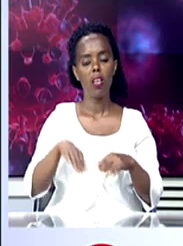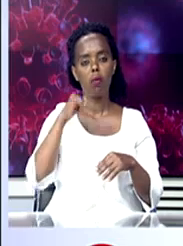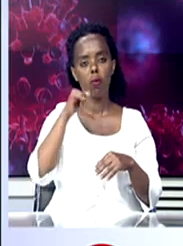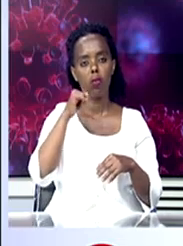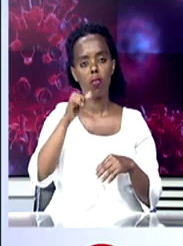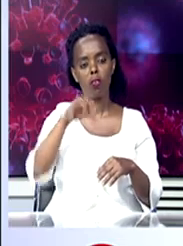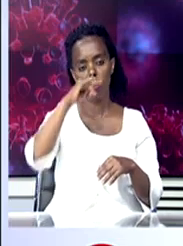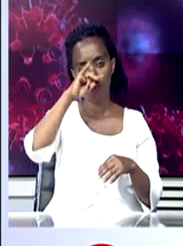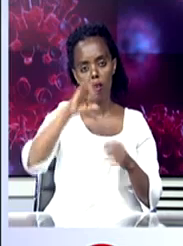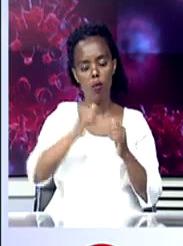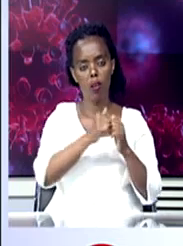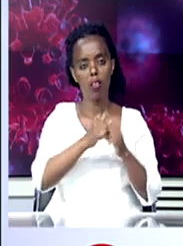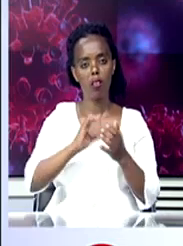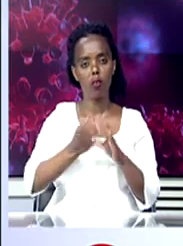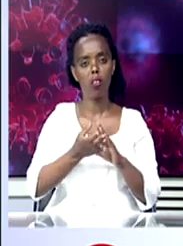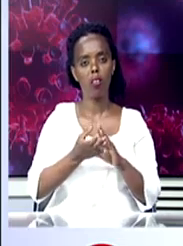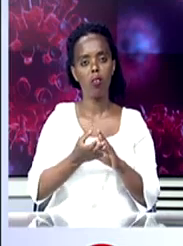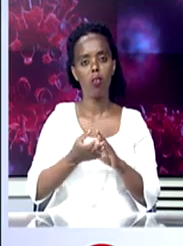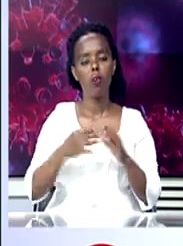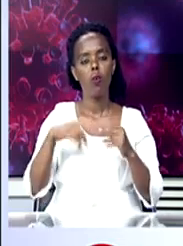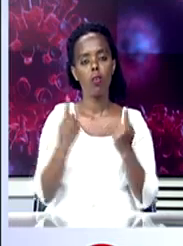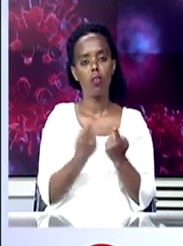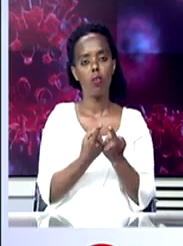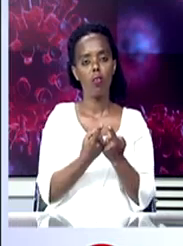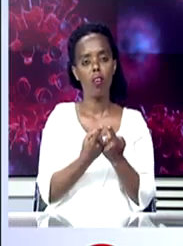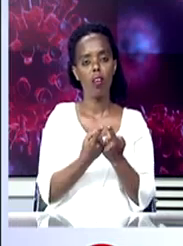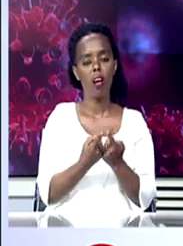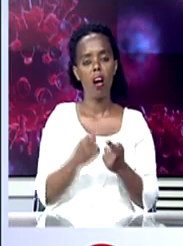wajjiniin warreen kun kollaabureet ta'anii walitti dhufanii